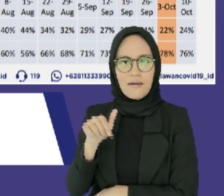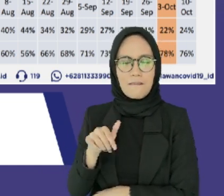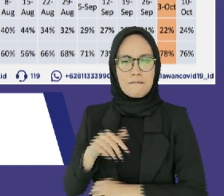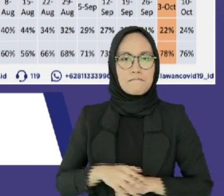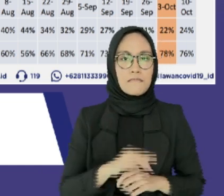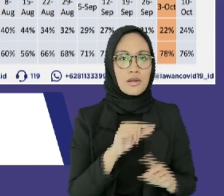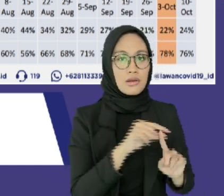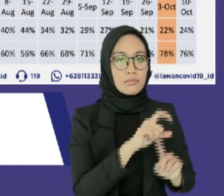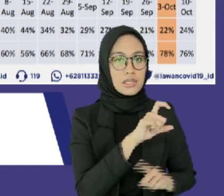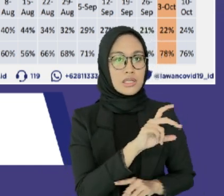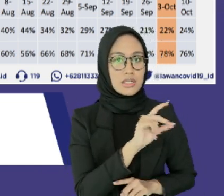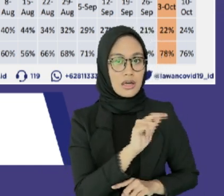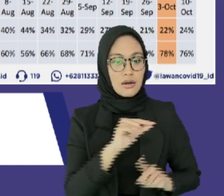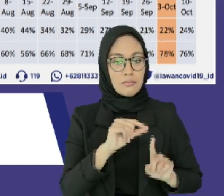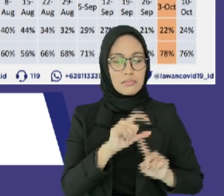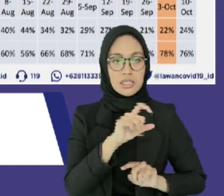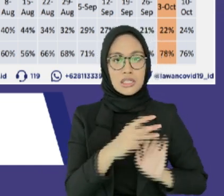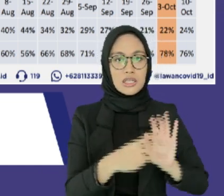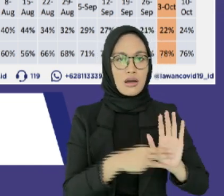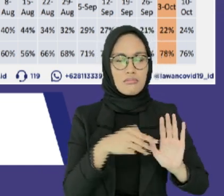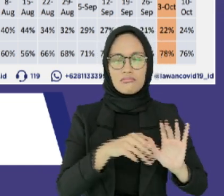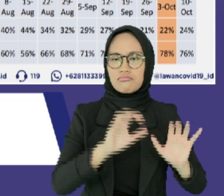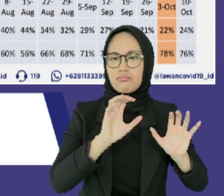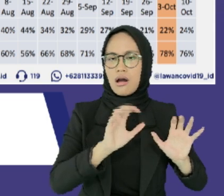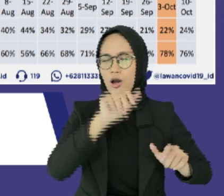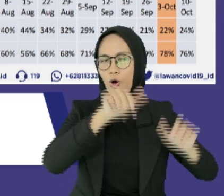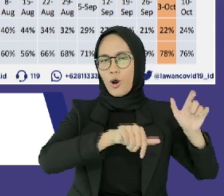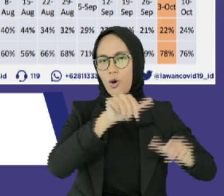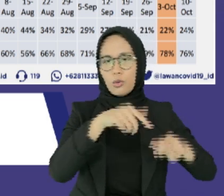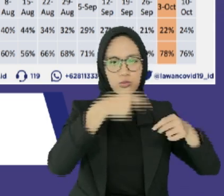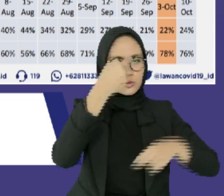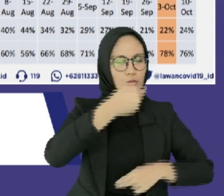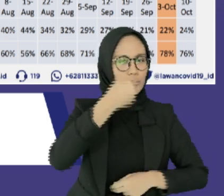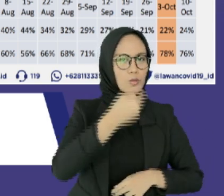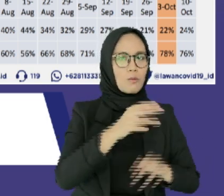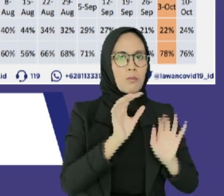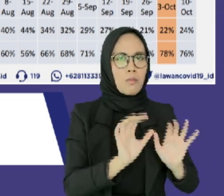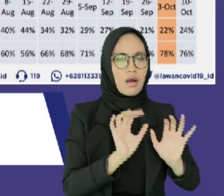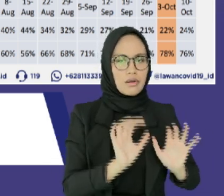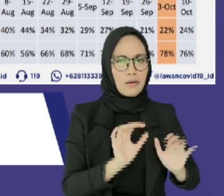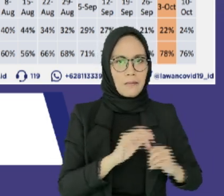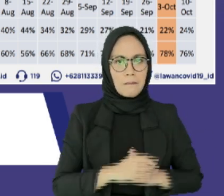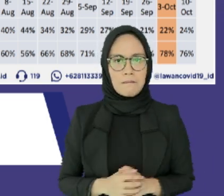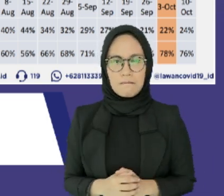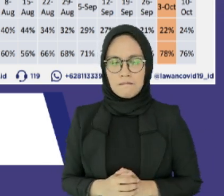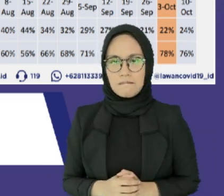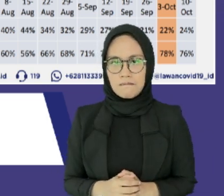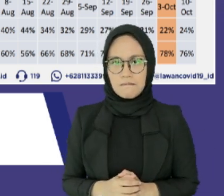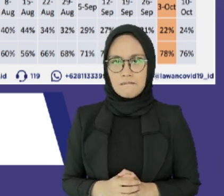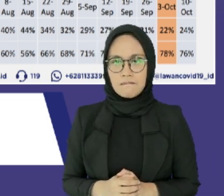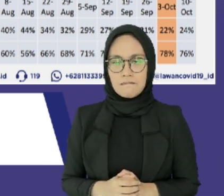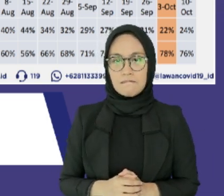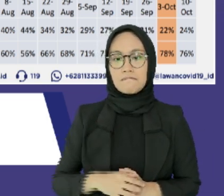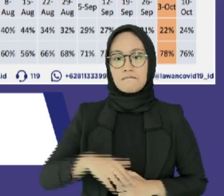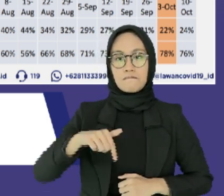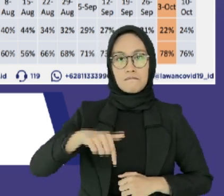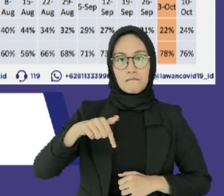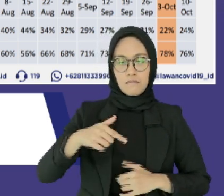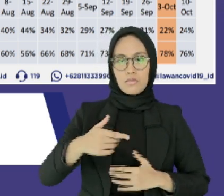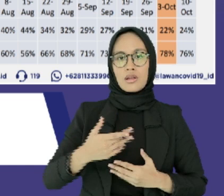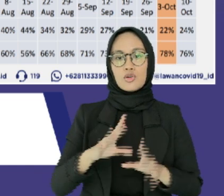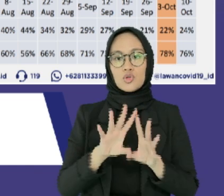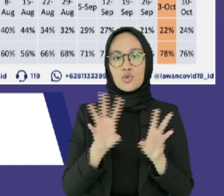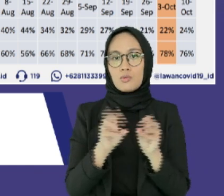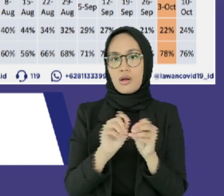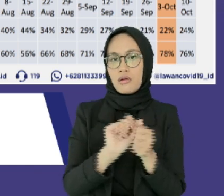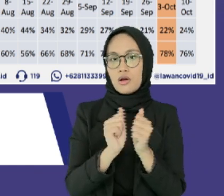tcm pun mendominasi lebih dari 60% pemeriksaan covert pada saat itu seiring dengan